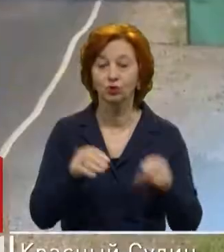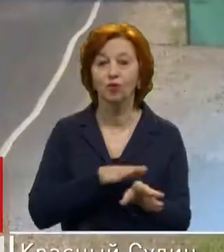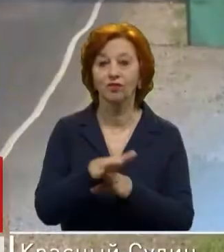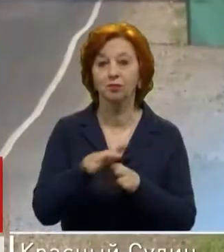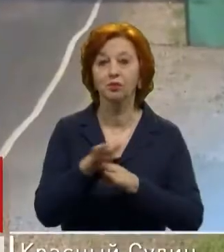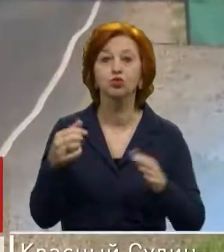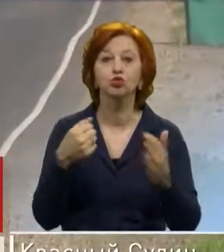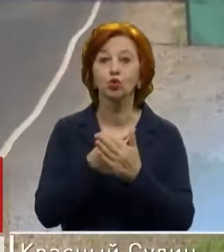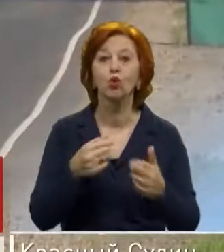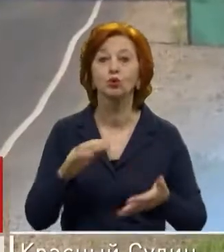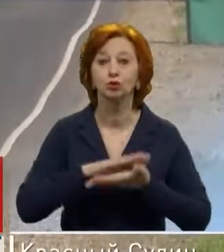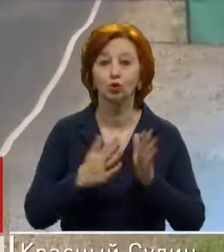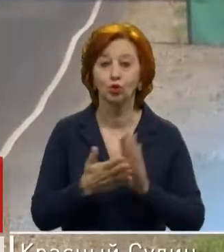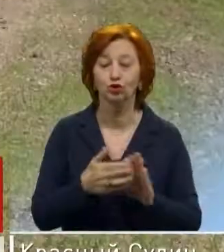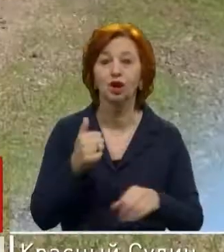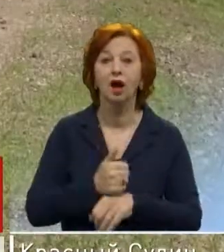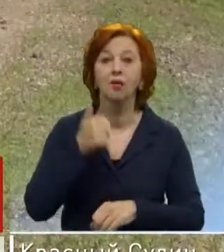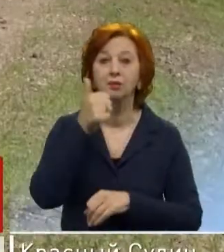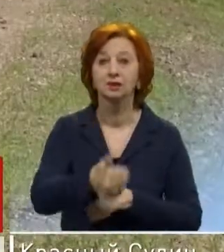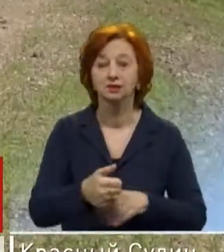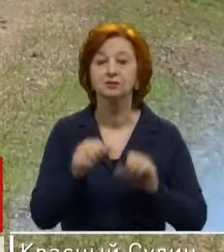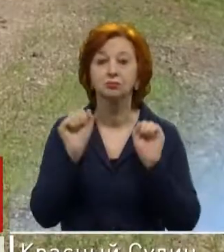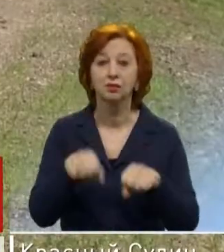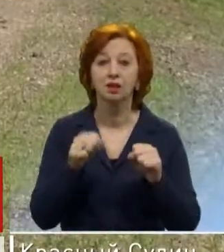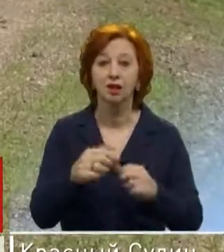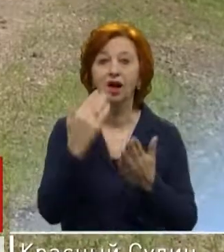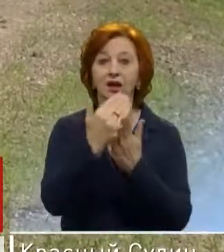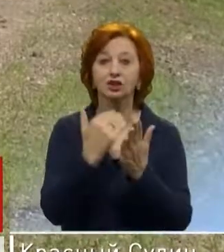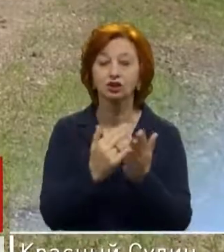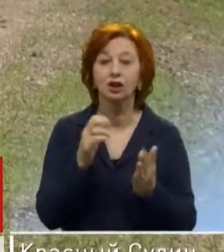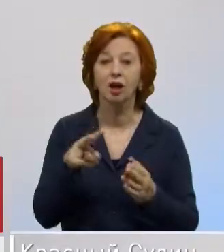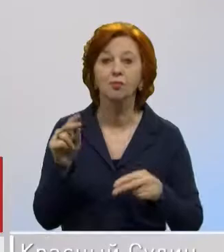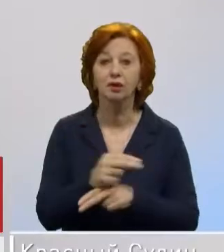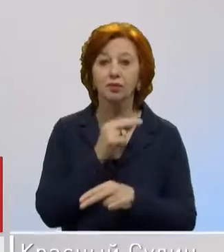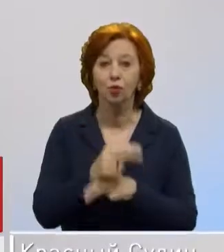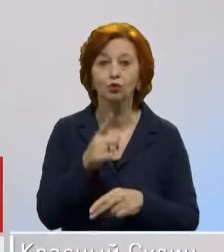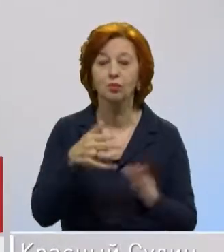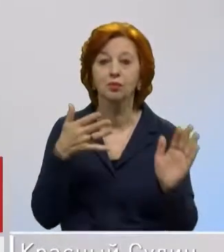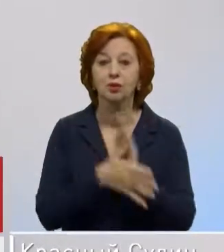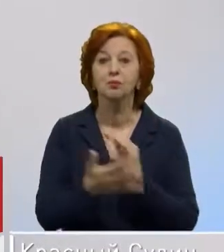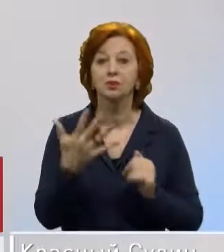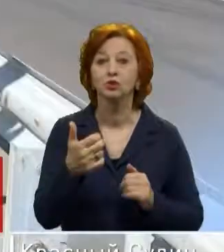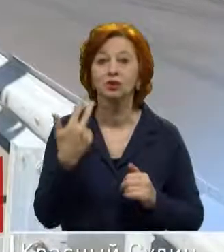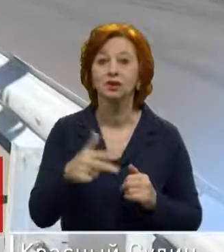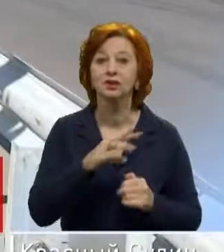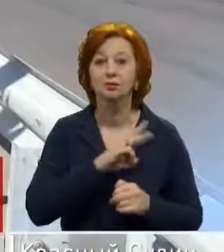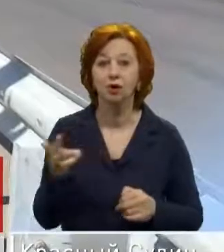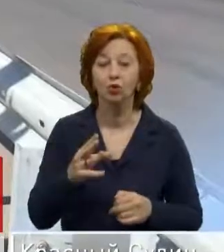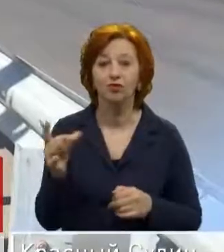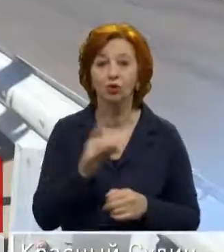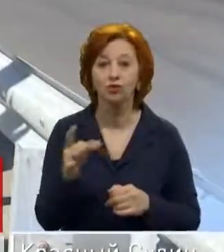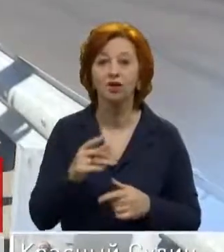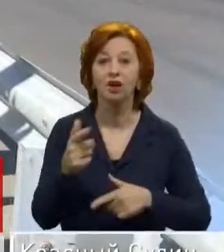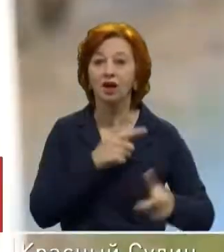сроки. Опередить график помогло достойное финансирование. На капремонт этой дороги потратили больше 530 миллионов рублей.